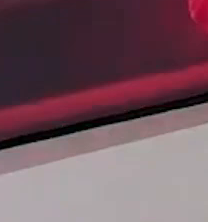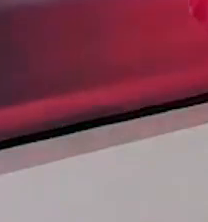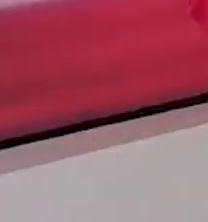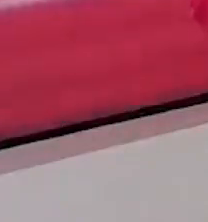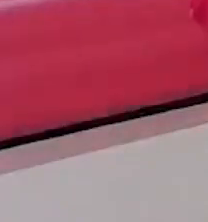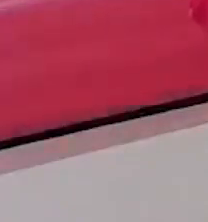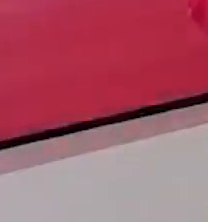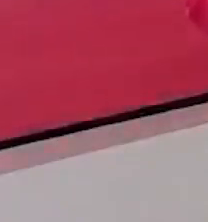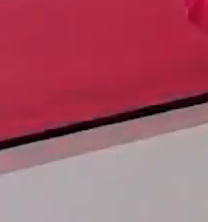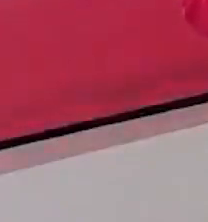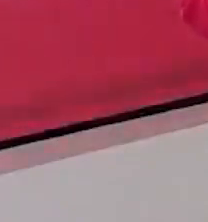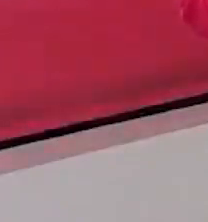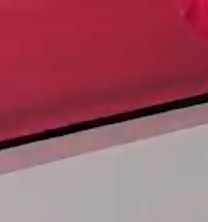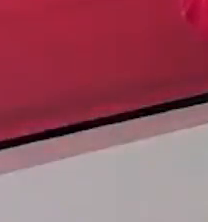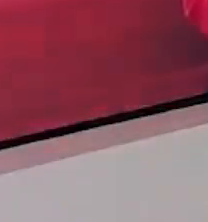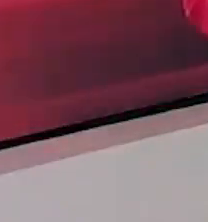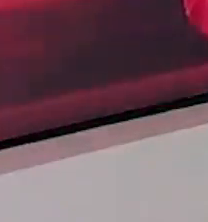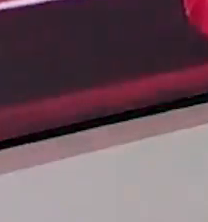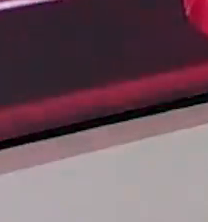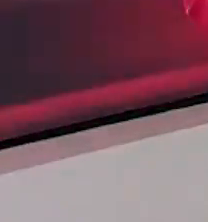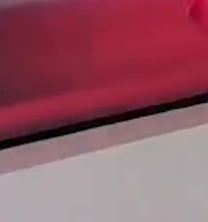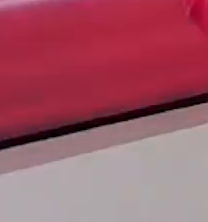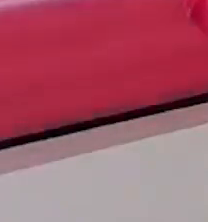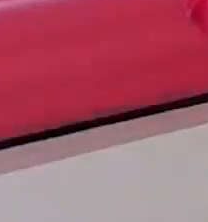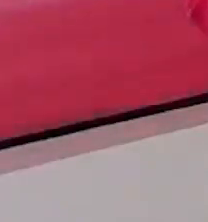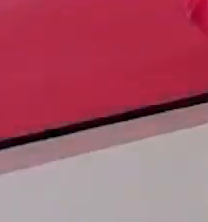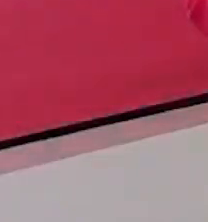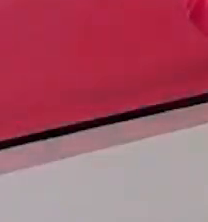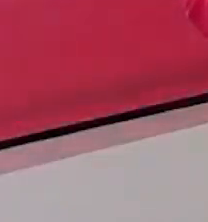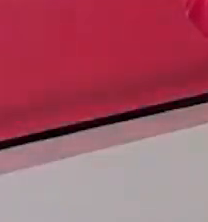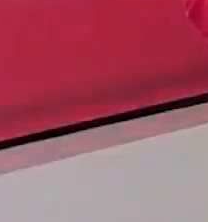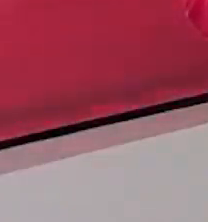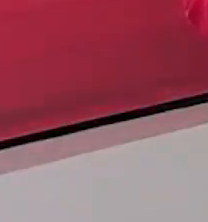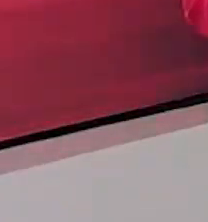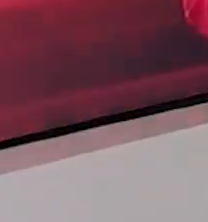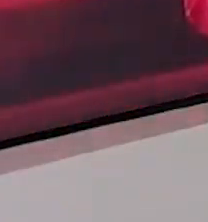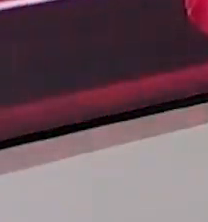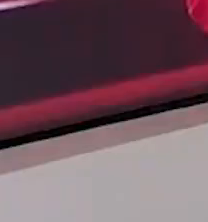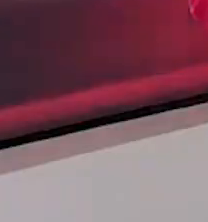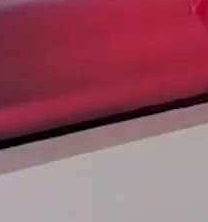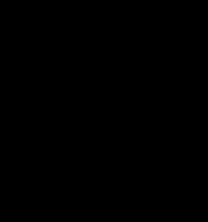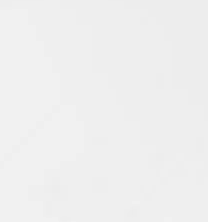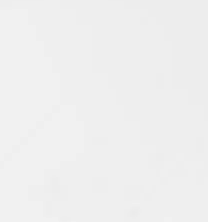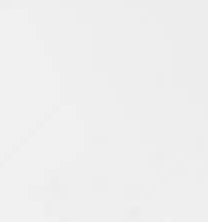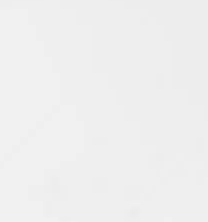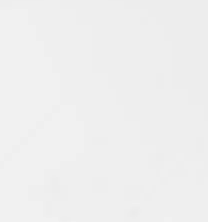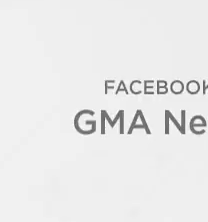subaybayan niyo po kami sa GMA Pinoy TV at sa www.gmanews.tv.